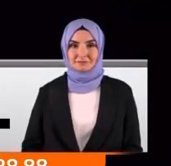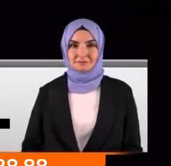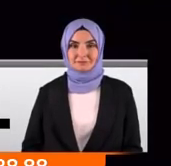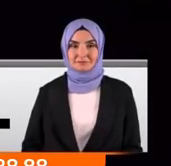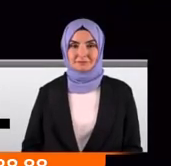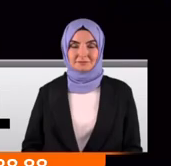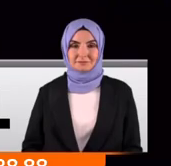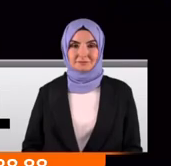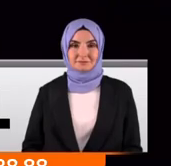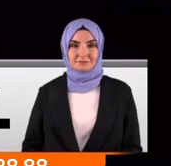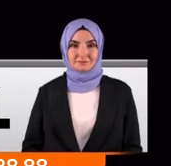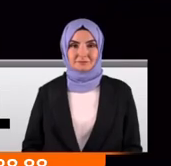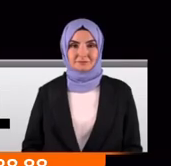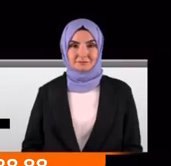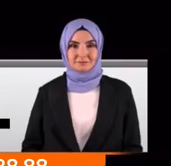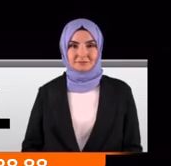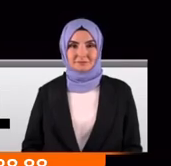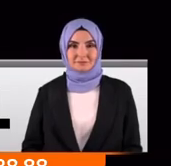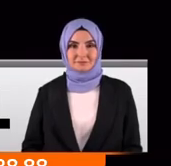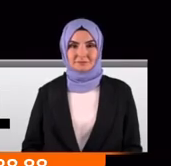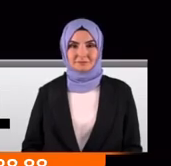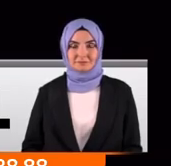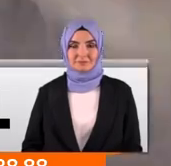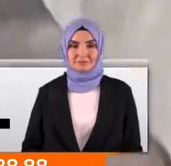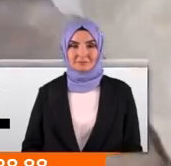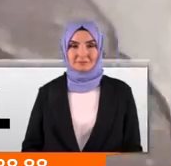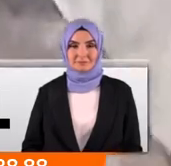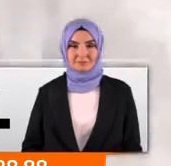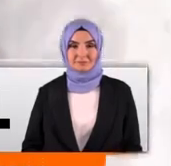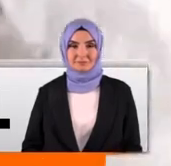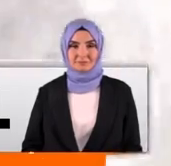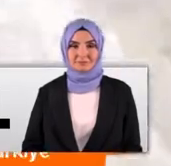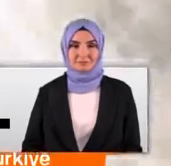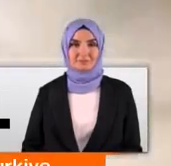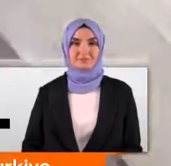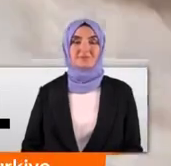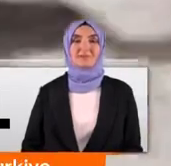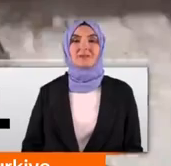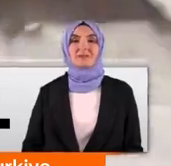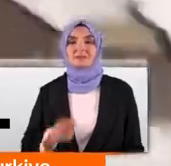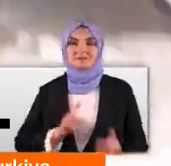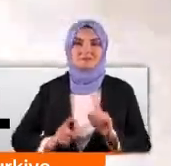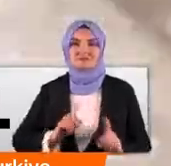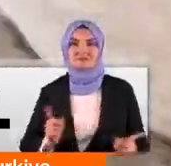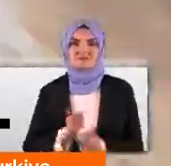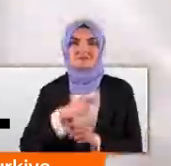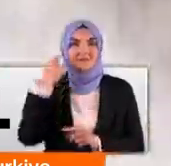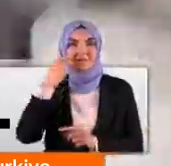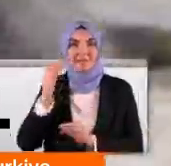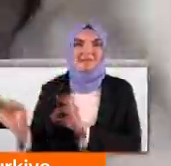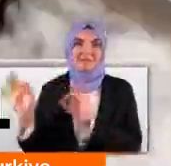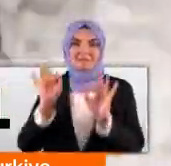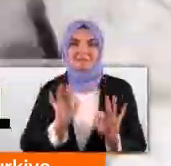zor olduğu bu noktada defineciler aylarca kazı yapmış. Indiana Jones filmlerini andıran bu tüneller İstanbul'un